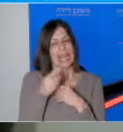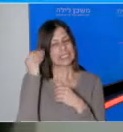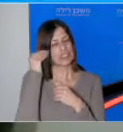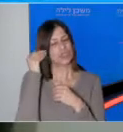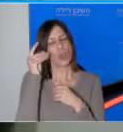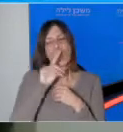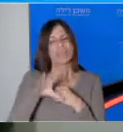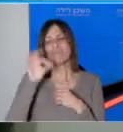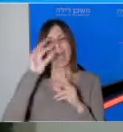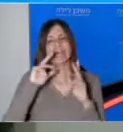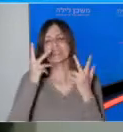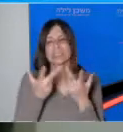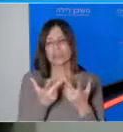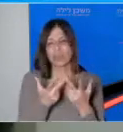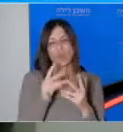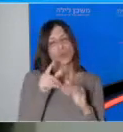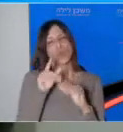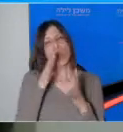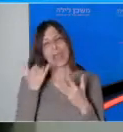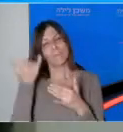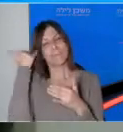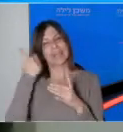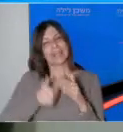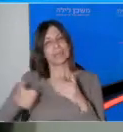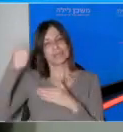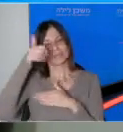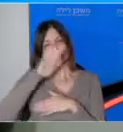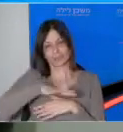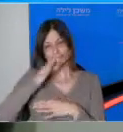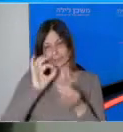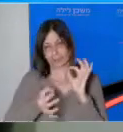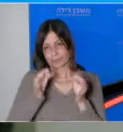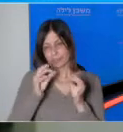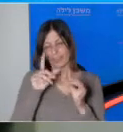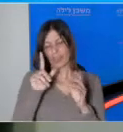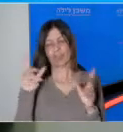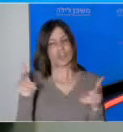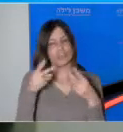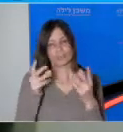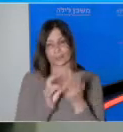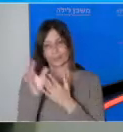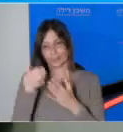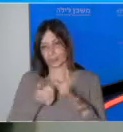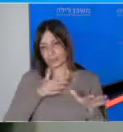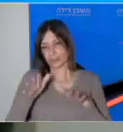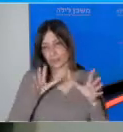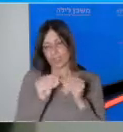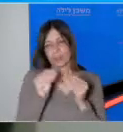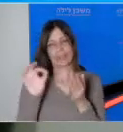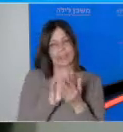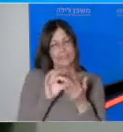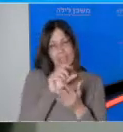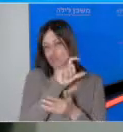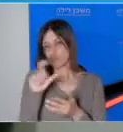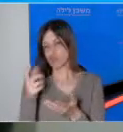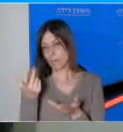נבחר ציבור. אולי הפקיד הכי בכיר במערכת המשפט היום, אבל אי אפשר להדיח ראש ממשלה על ידי כתבי אישום.